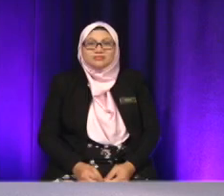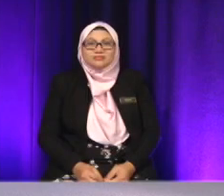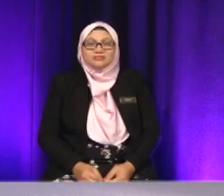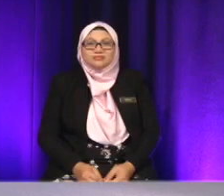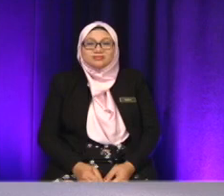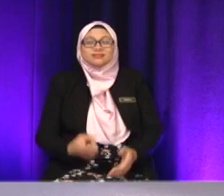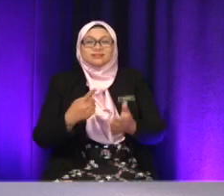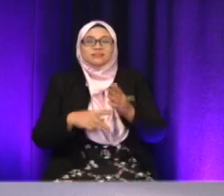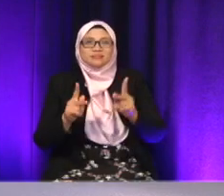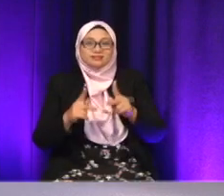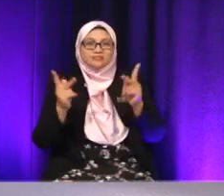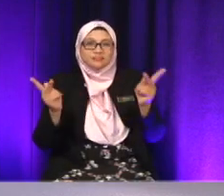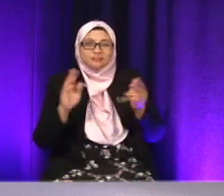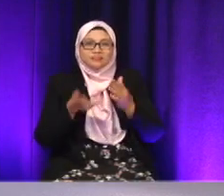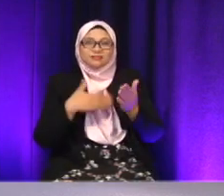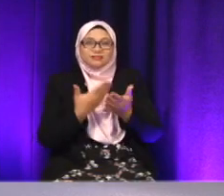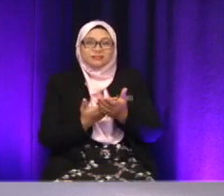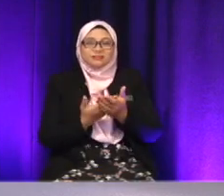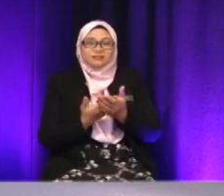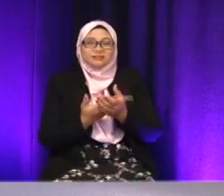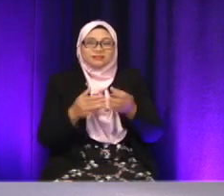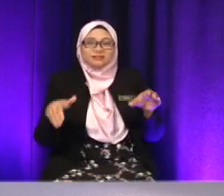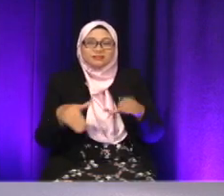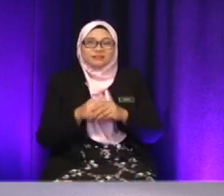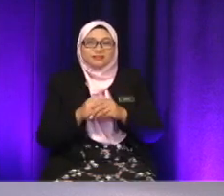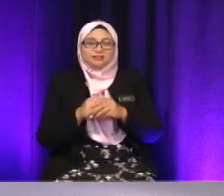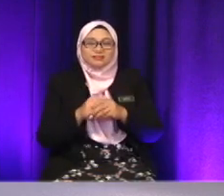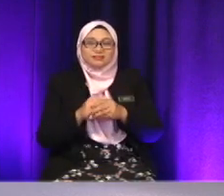Apa kabar semua salam sejahtera